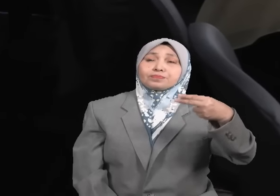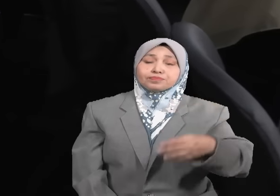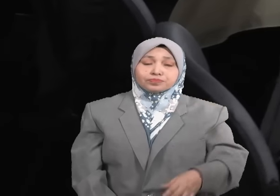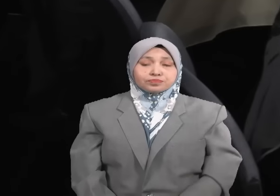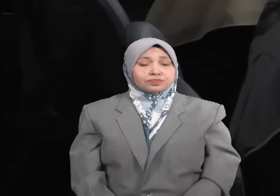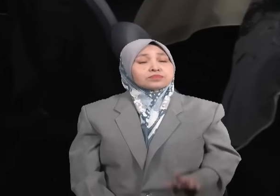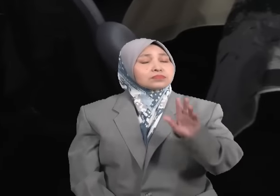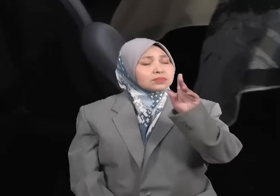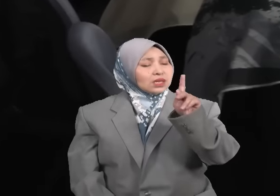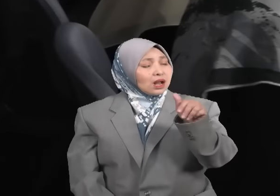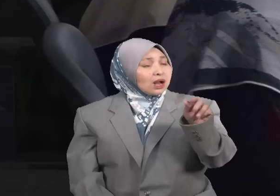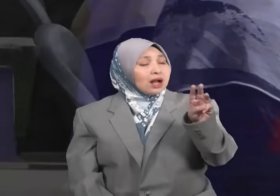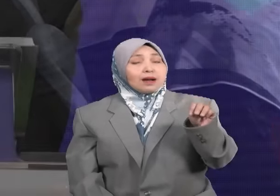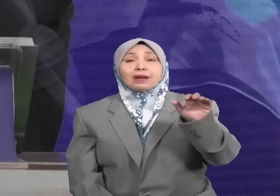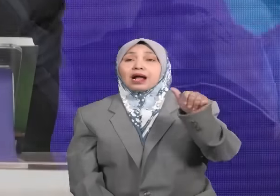بَيِّنَةٍ كَمْ